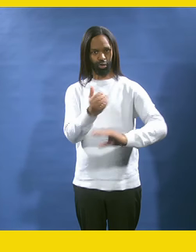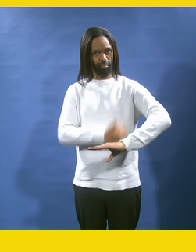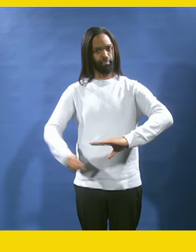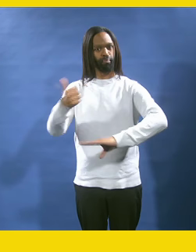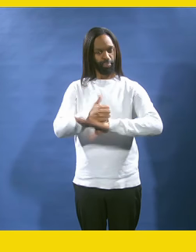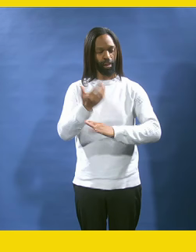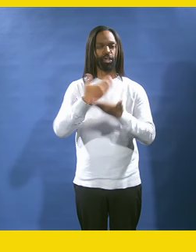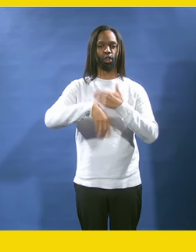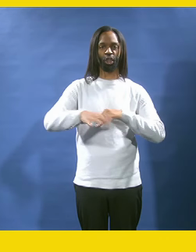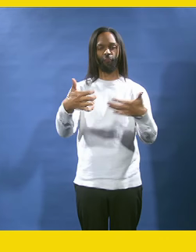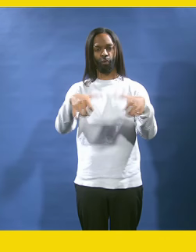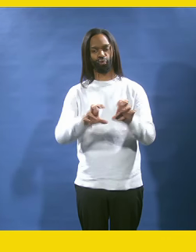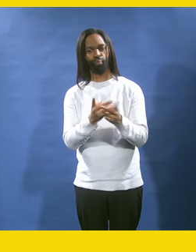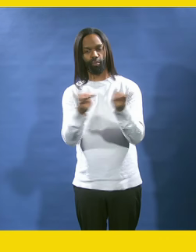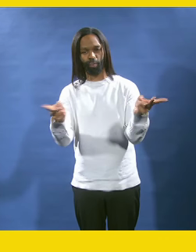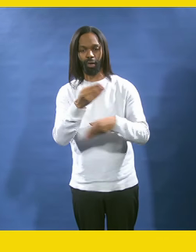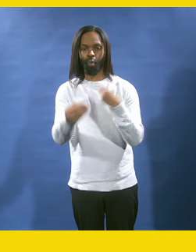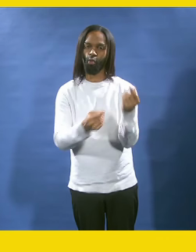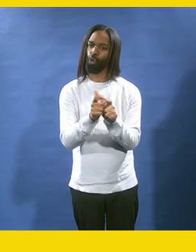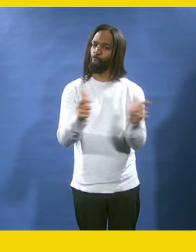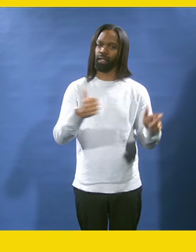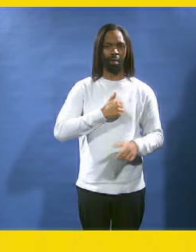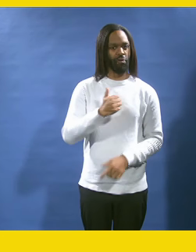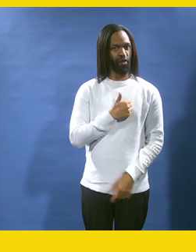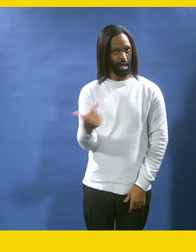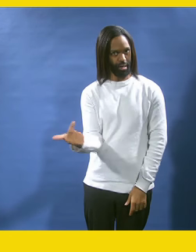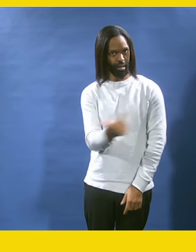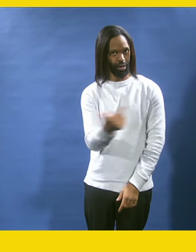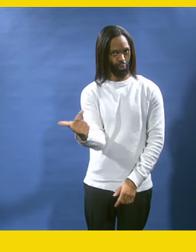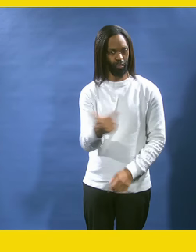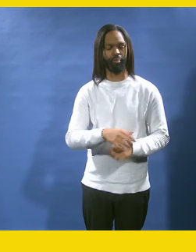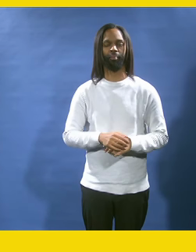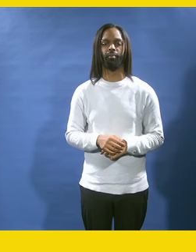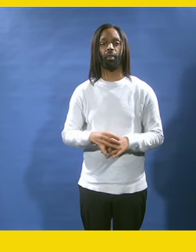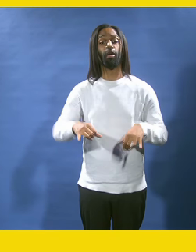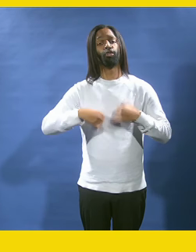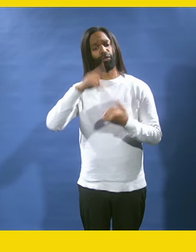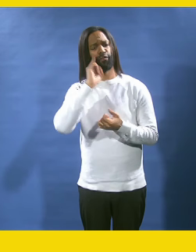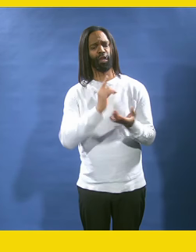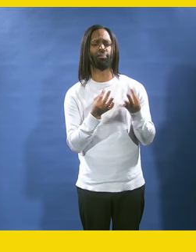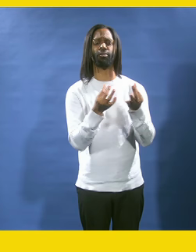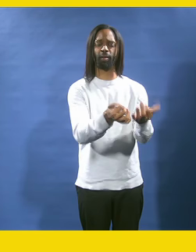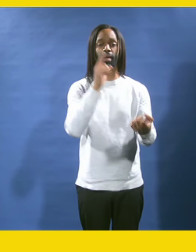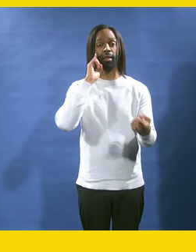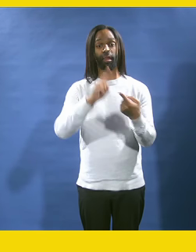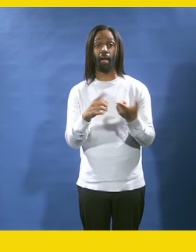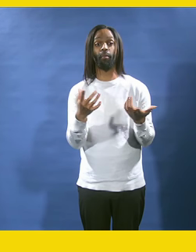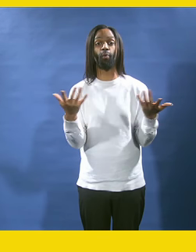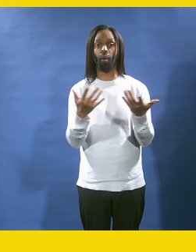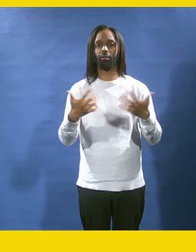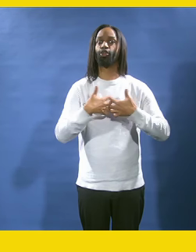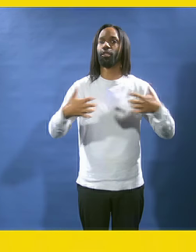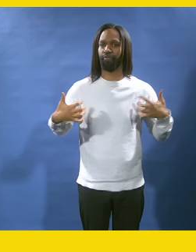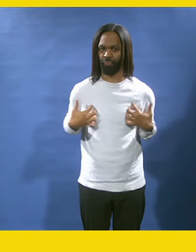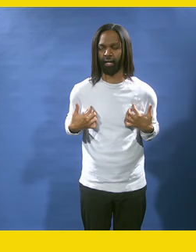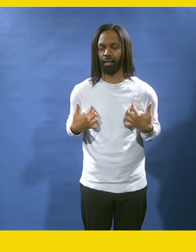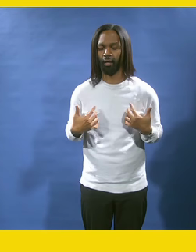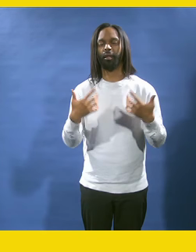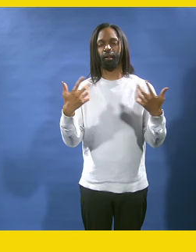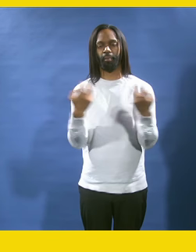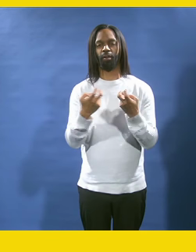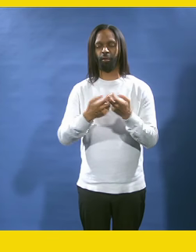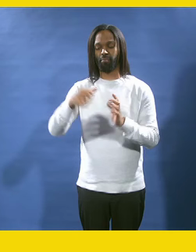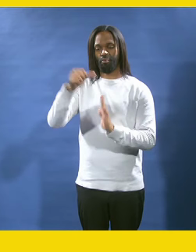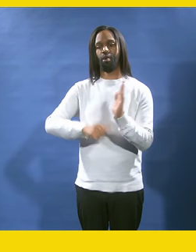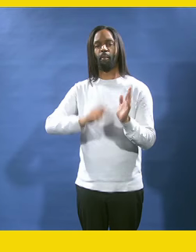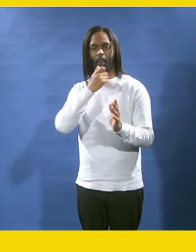fonction publique comme dans le privé. Nous sensibilisons les jeunes filles aux filières scientifiques. Au mois de mars, nous allons mettre en place 2 journées dédiées